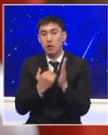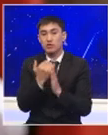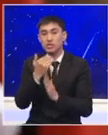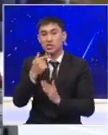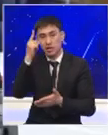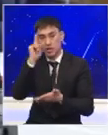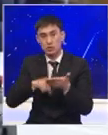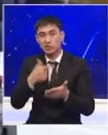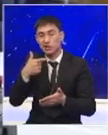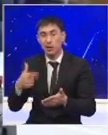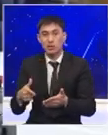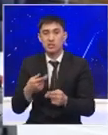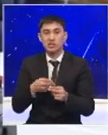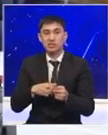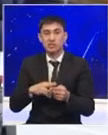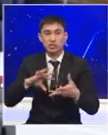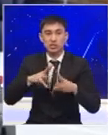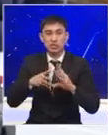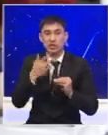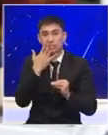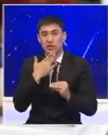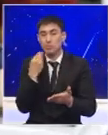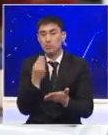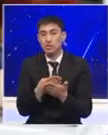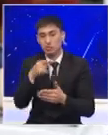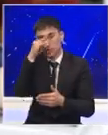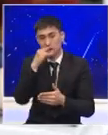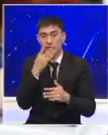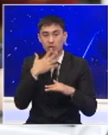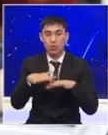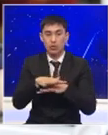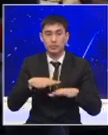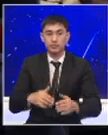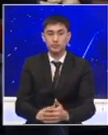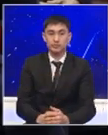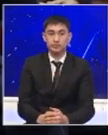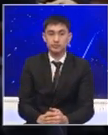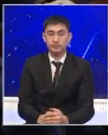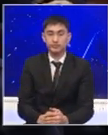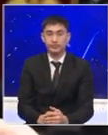повышение религиозной грамотности в сочетании с национальными ценностями казахского народа